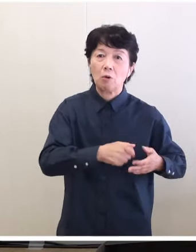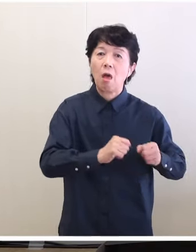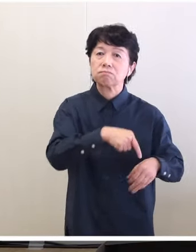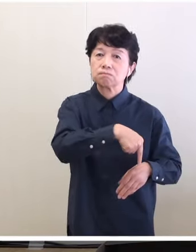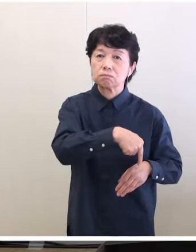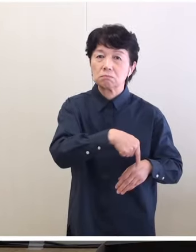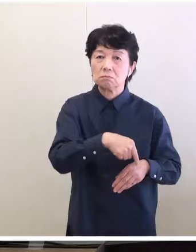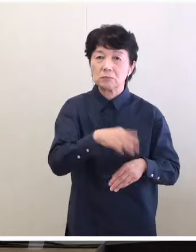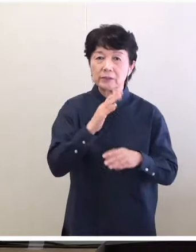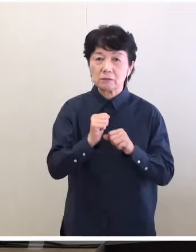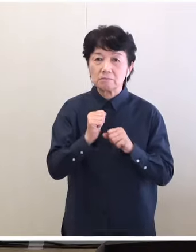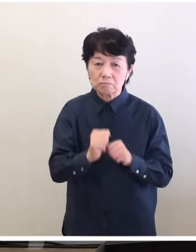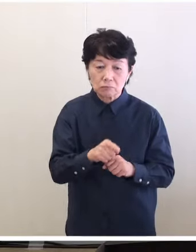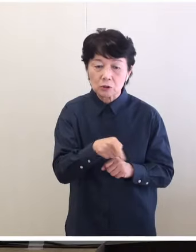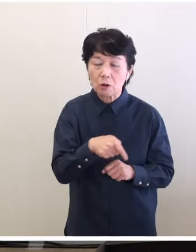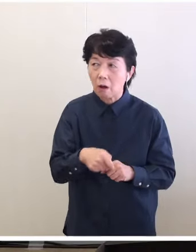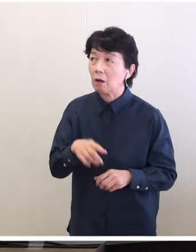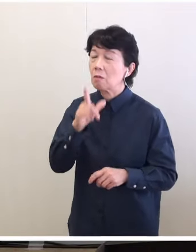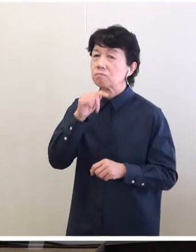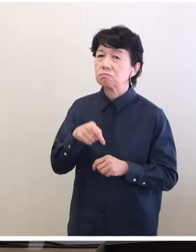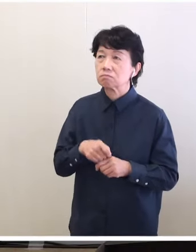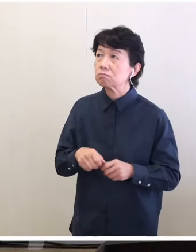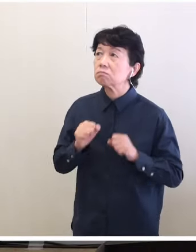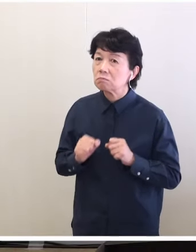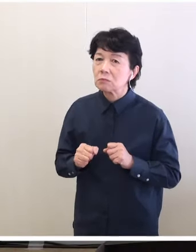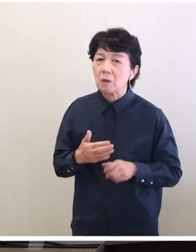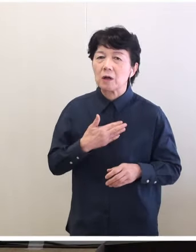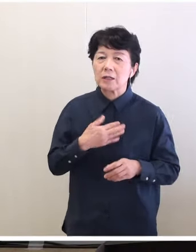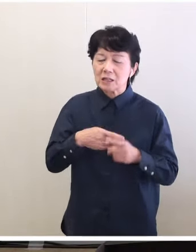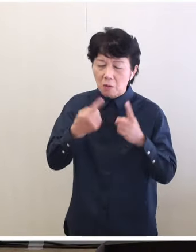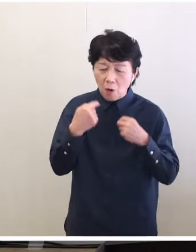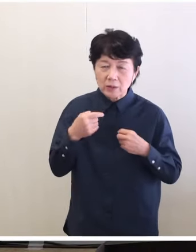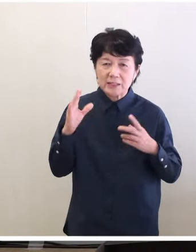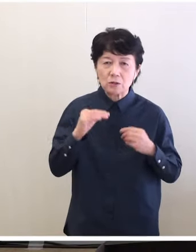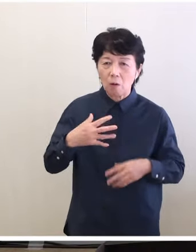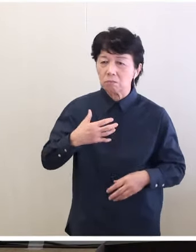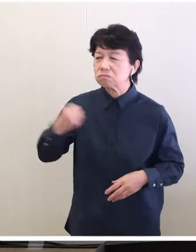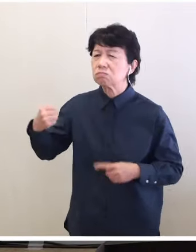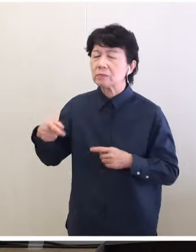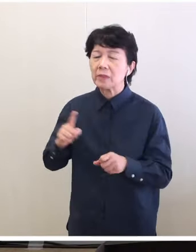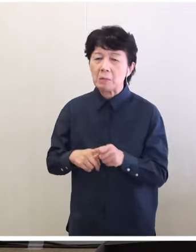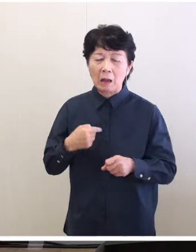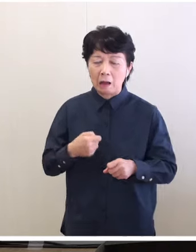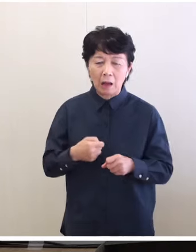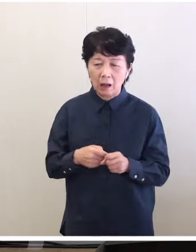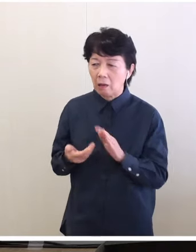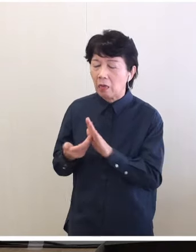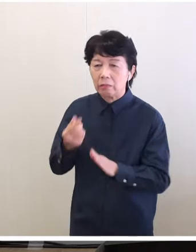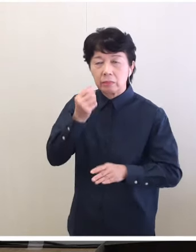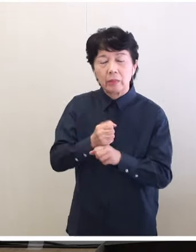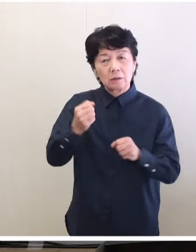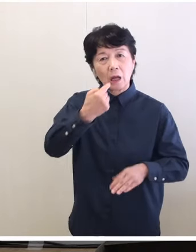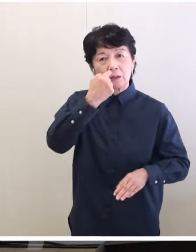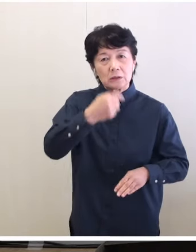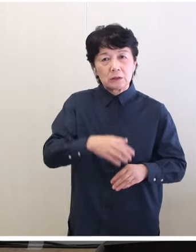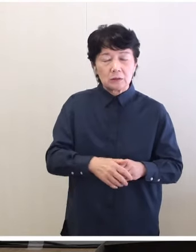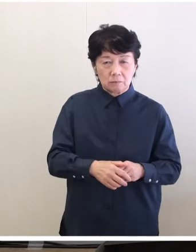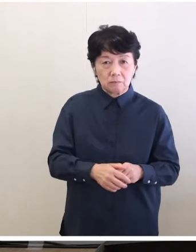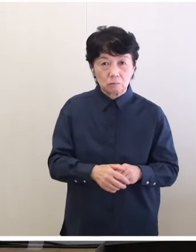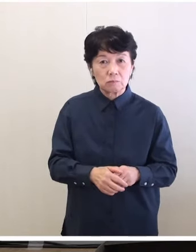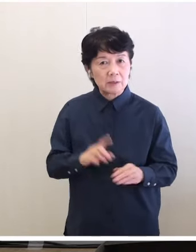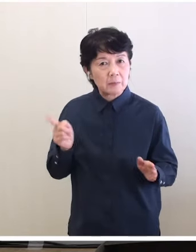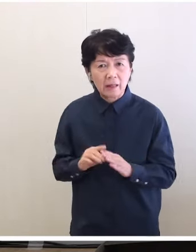実行犯はですね、個人情報などを握られて抜けられなくなると、これまでにない新し